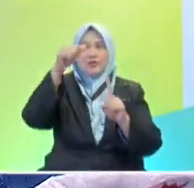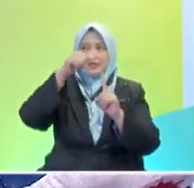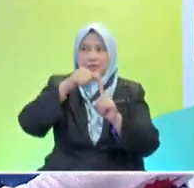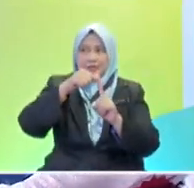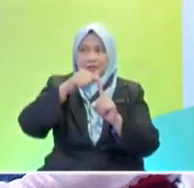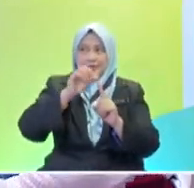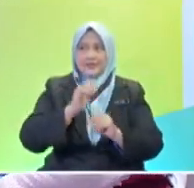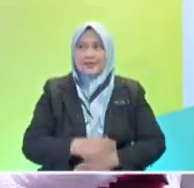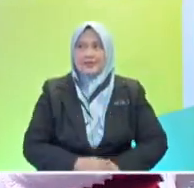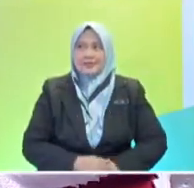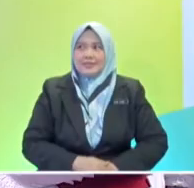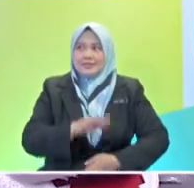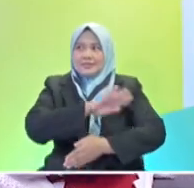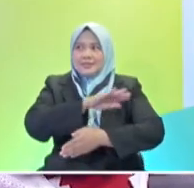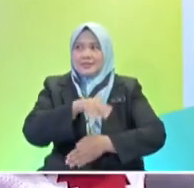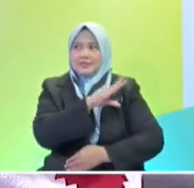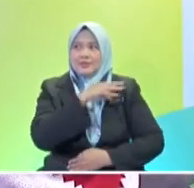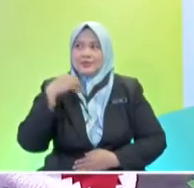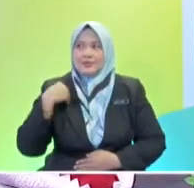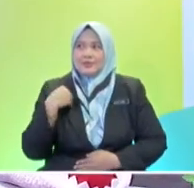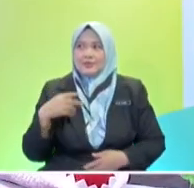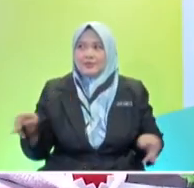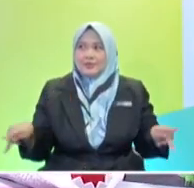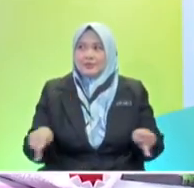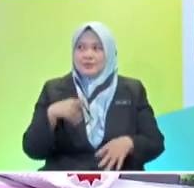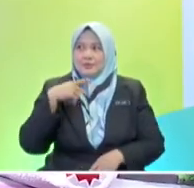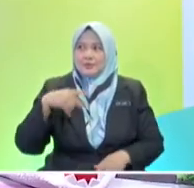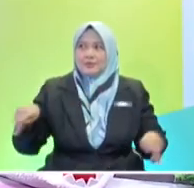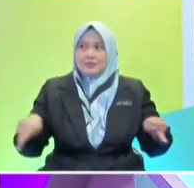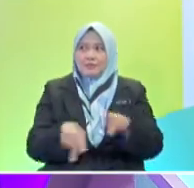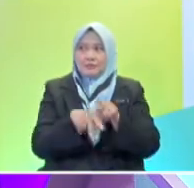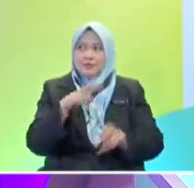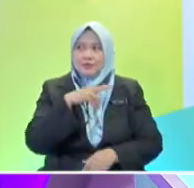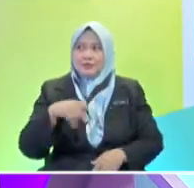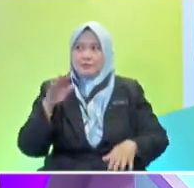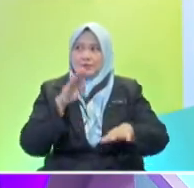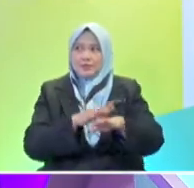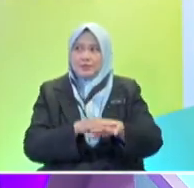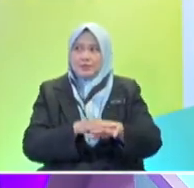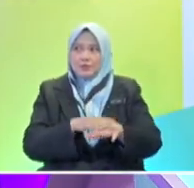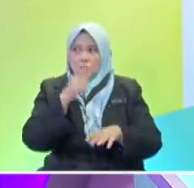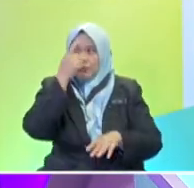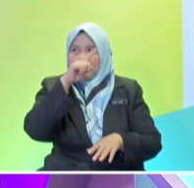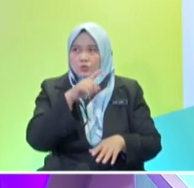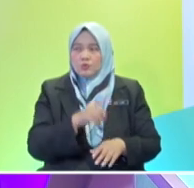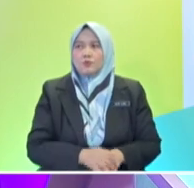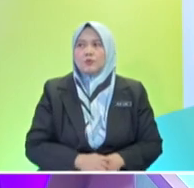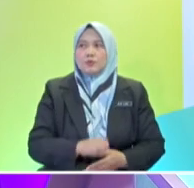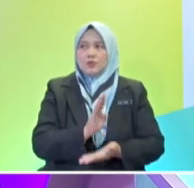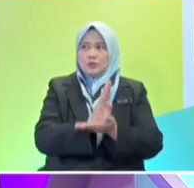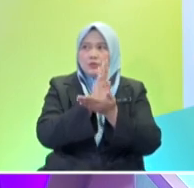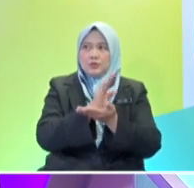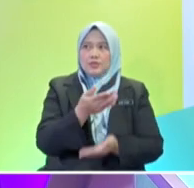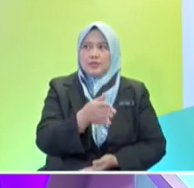Menunjukkan arah. Cikgu! Sirip dan kaki selaput renang pula untuk bantu